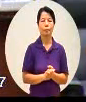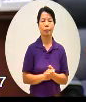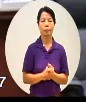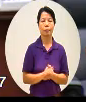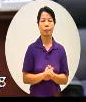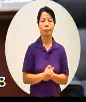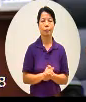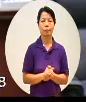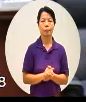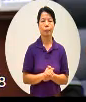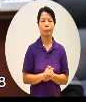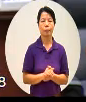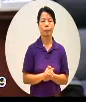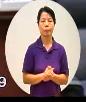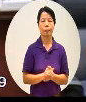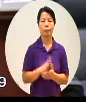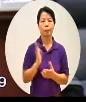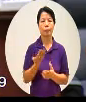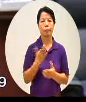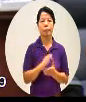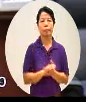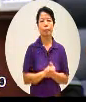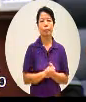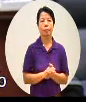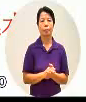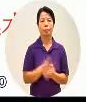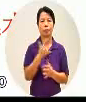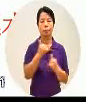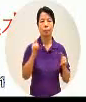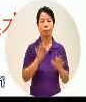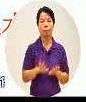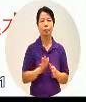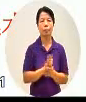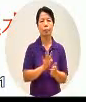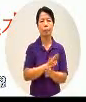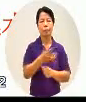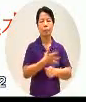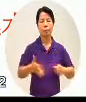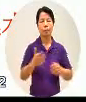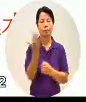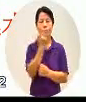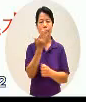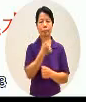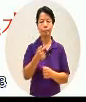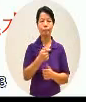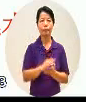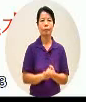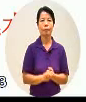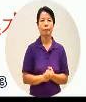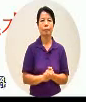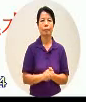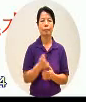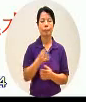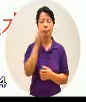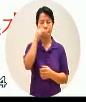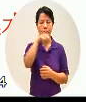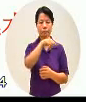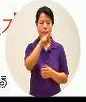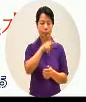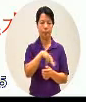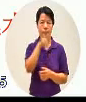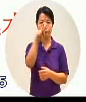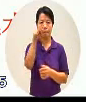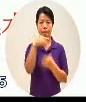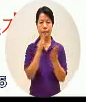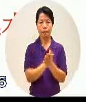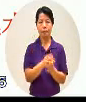来，啊，可是哈，咱进爱河家是毋足水，啊足水，你啊看讲哦。大家